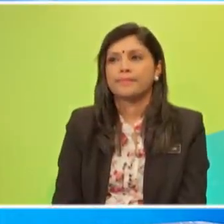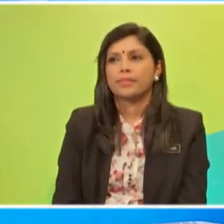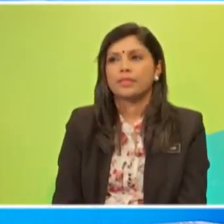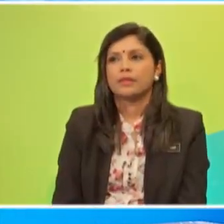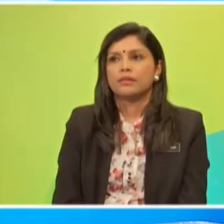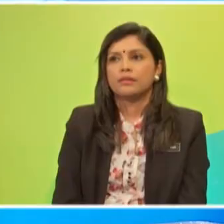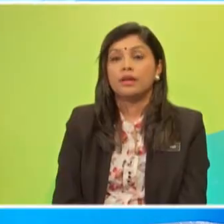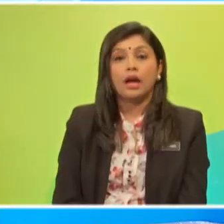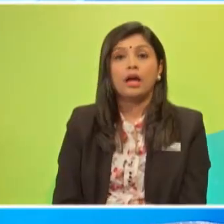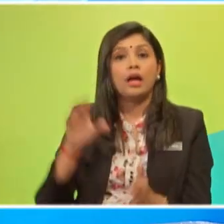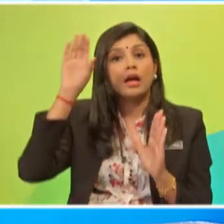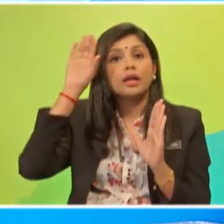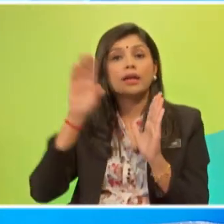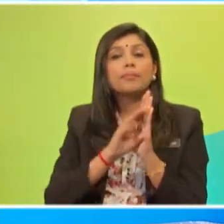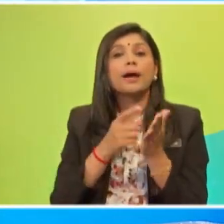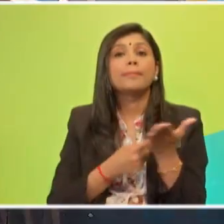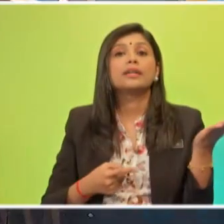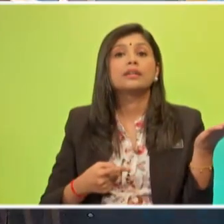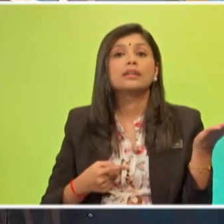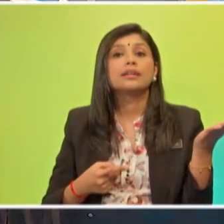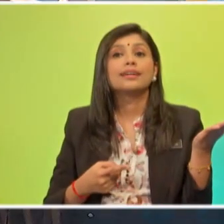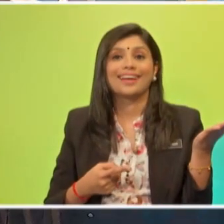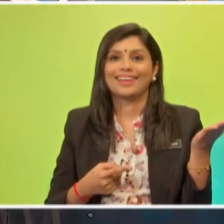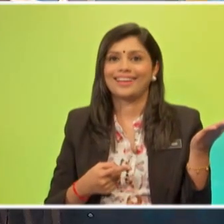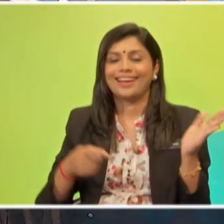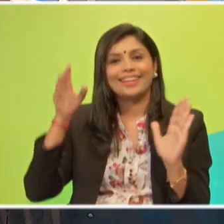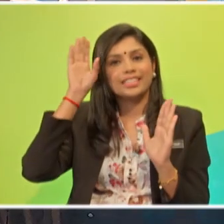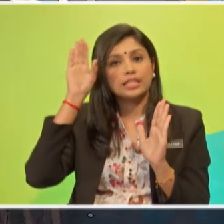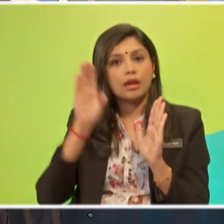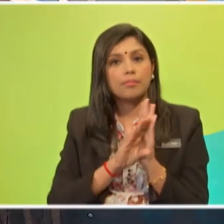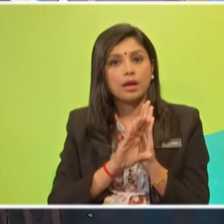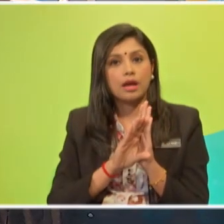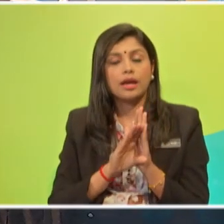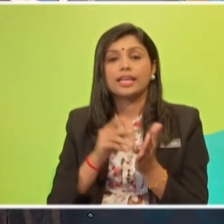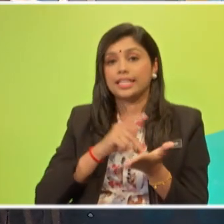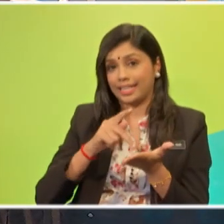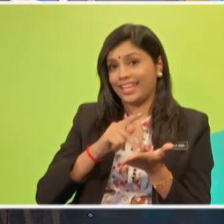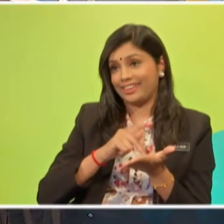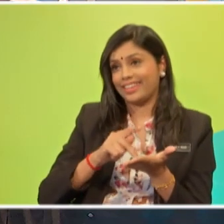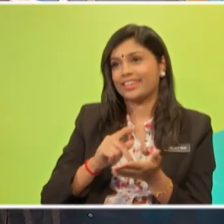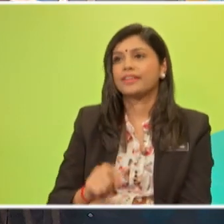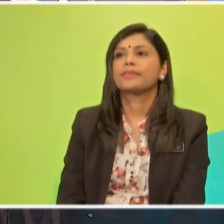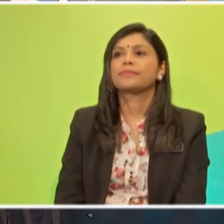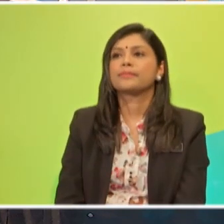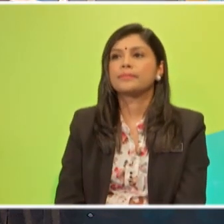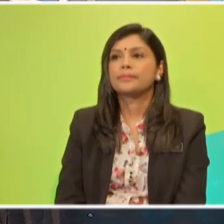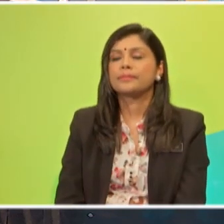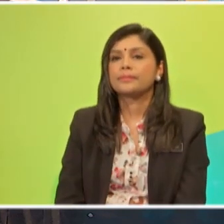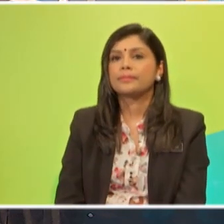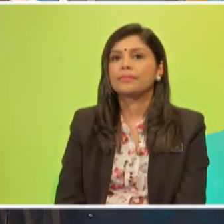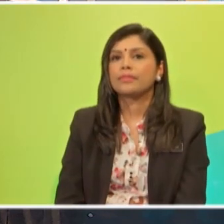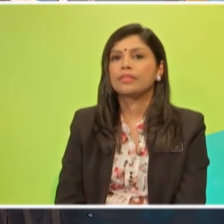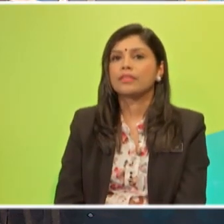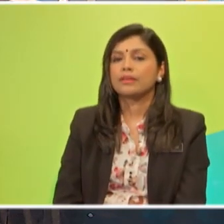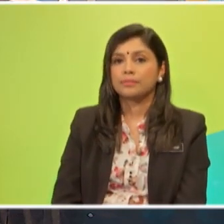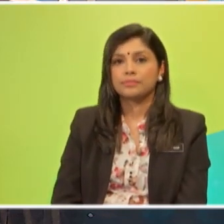pun adanya gambar. Ada objek atas ni. Okey, murid-murid di rumah, Sean, jom kita kira objek